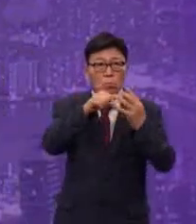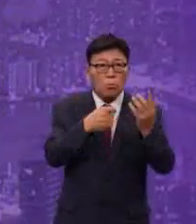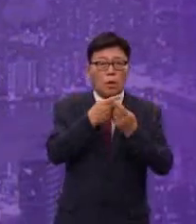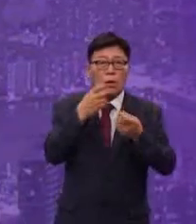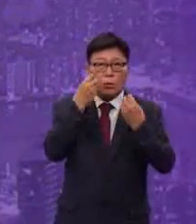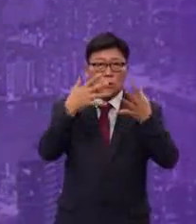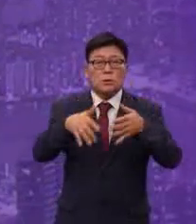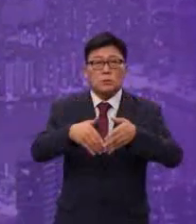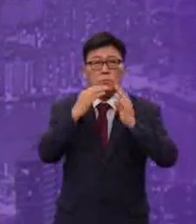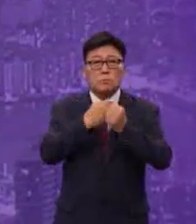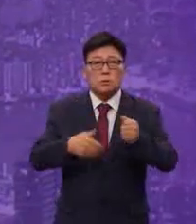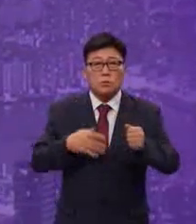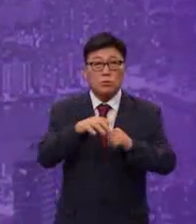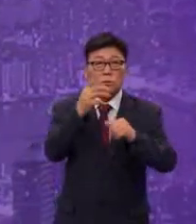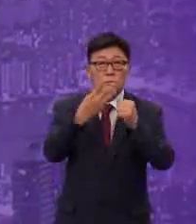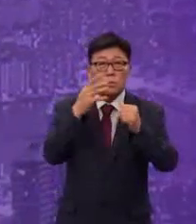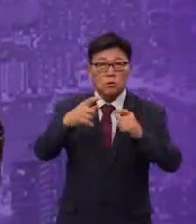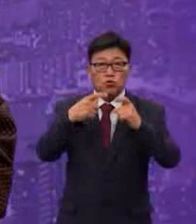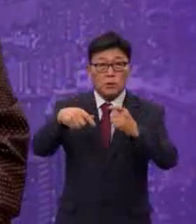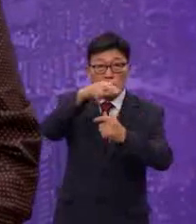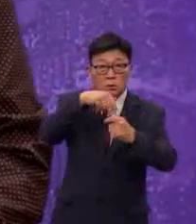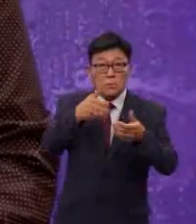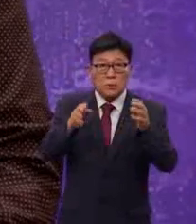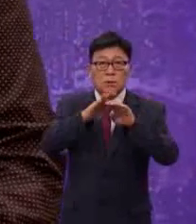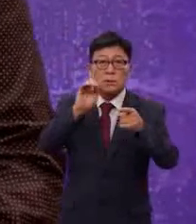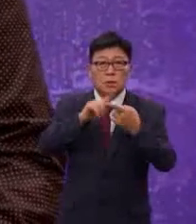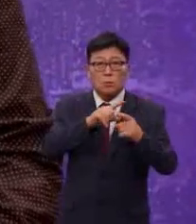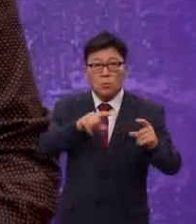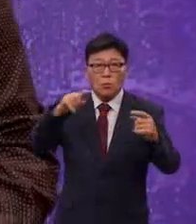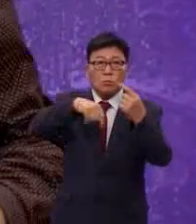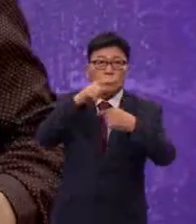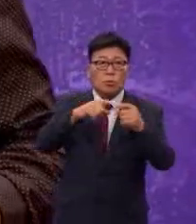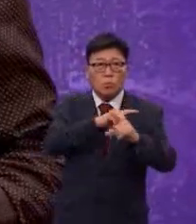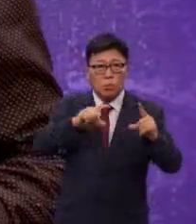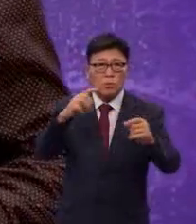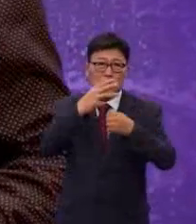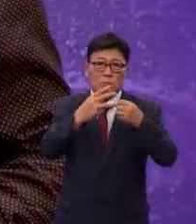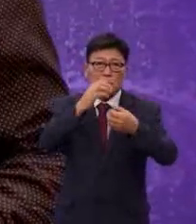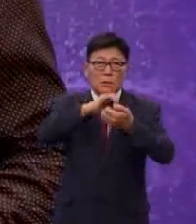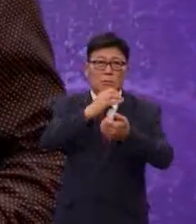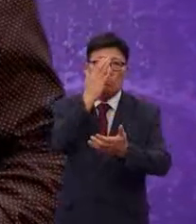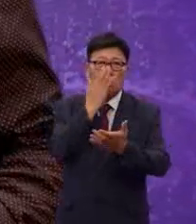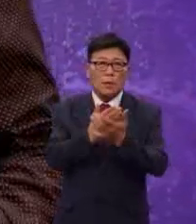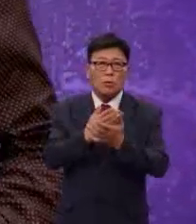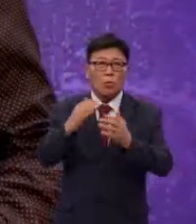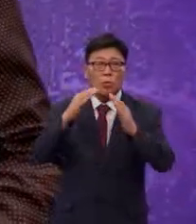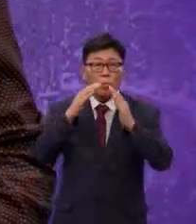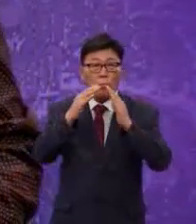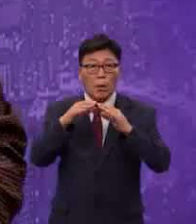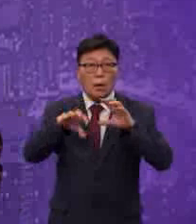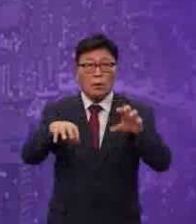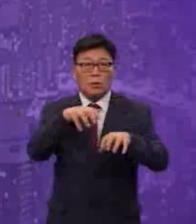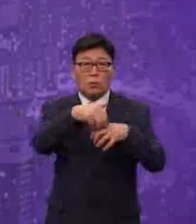세 번째로는 주민 거점 시설에 대한 운영을 통상적으로 3년 기준으로 제한하지 마시고 마을